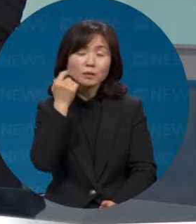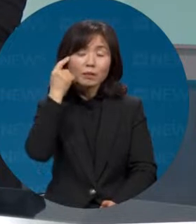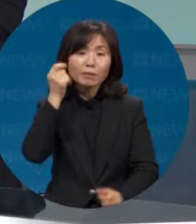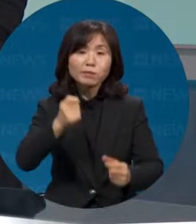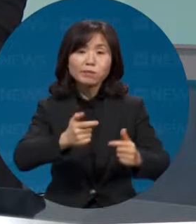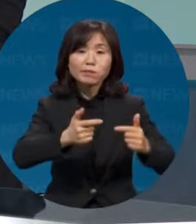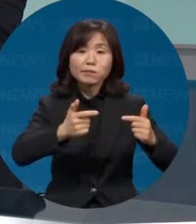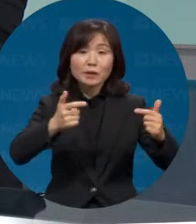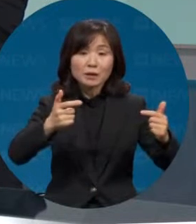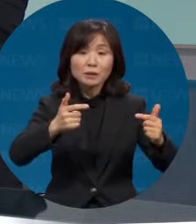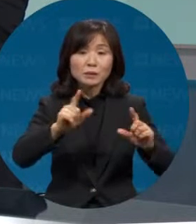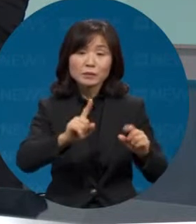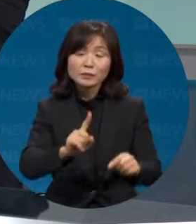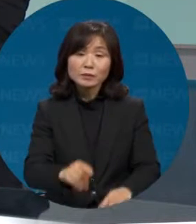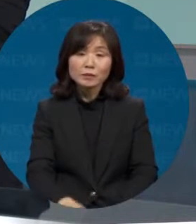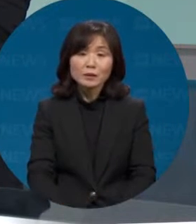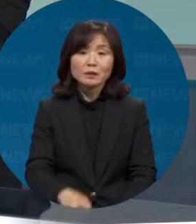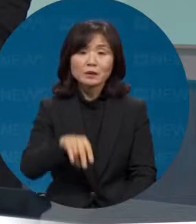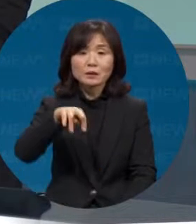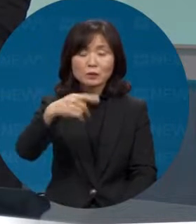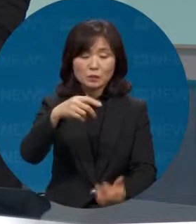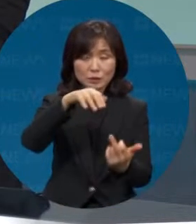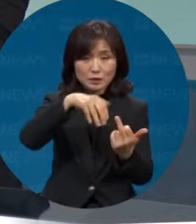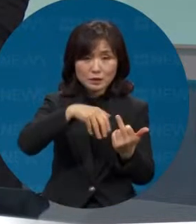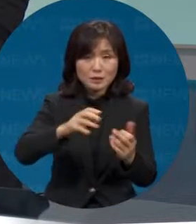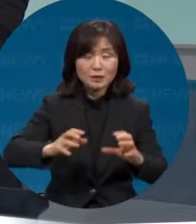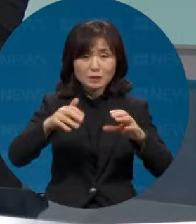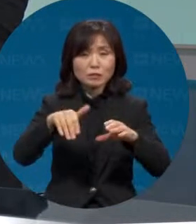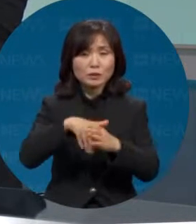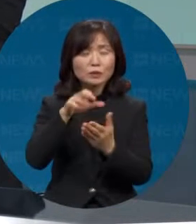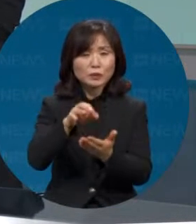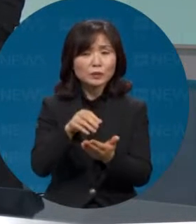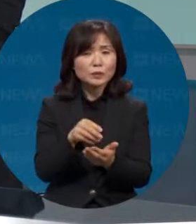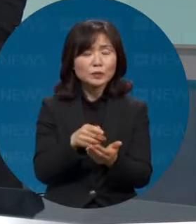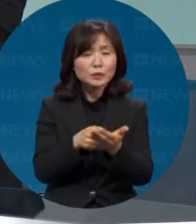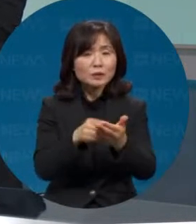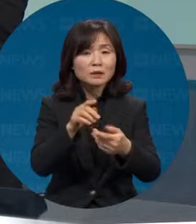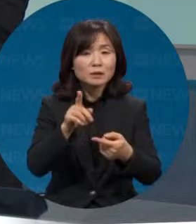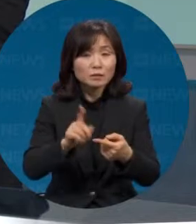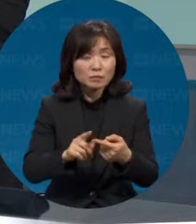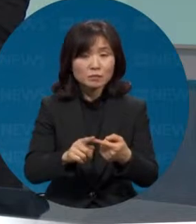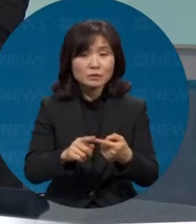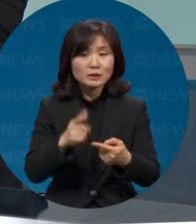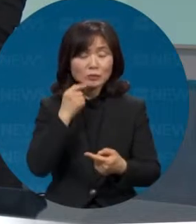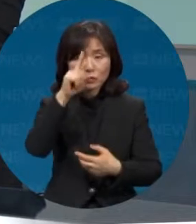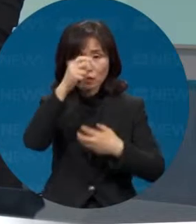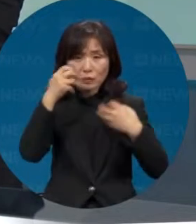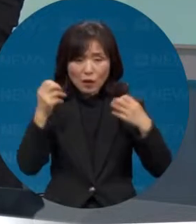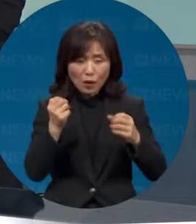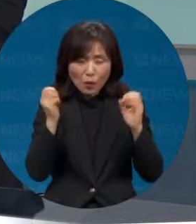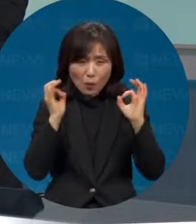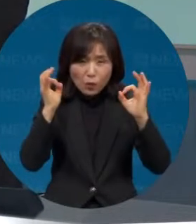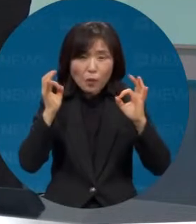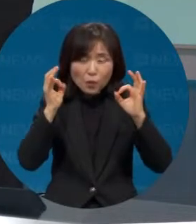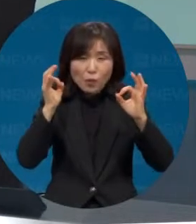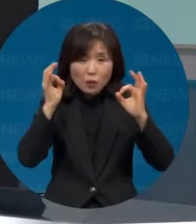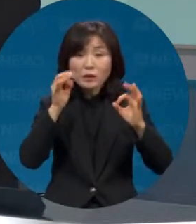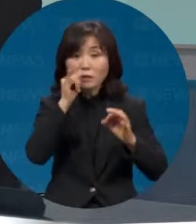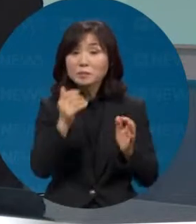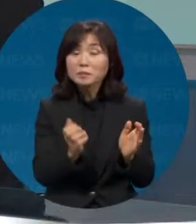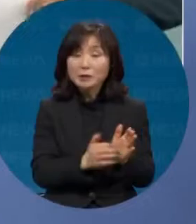있다고요 그렇습니다 사도 황산의 세계문화 에선 추진을 되고 일본 정부가 이 2단이 도공 물들여 왔었죠